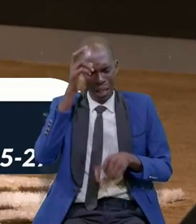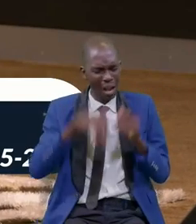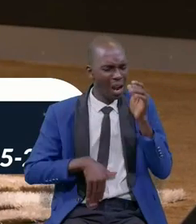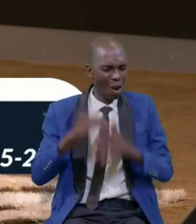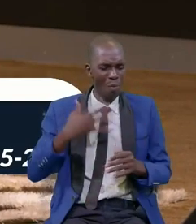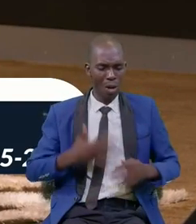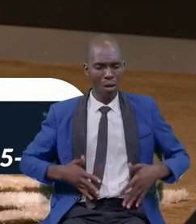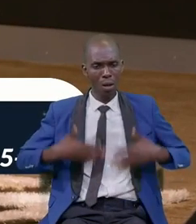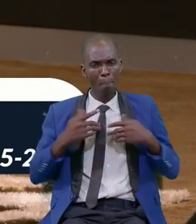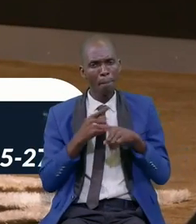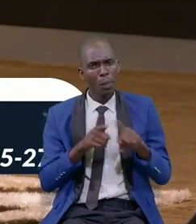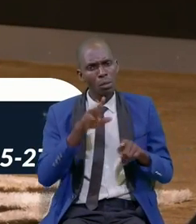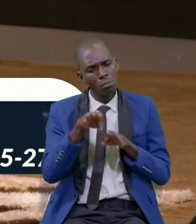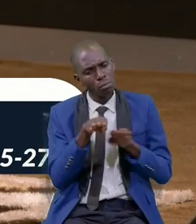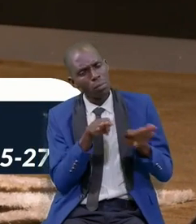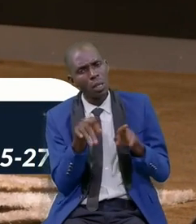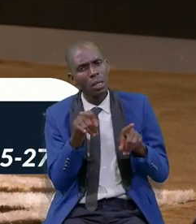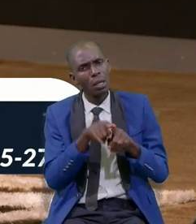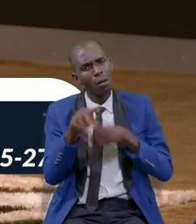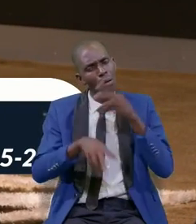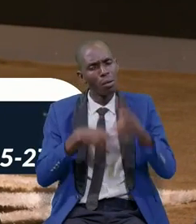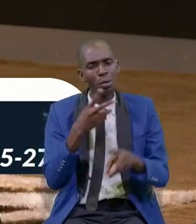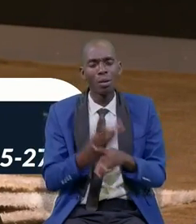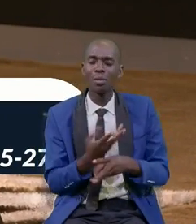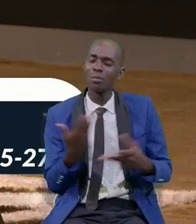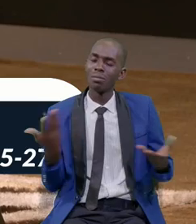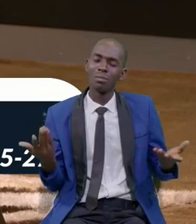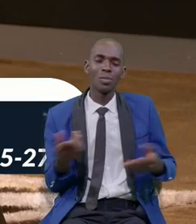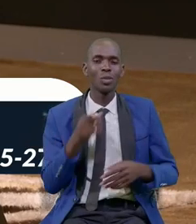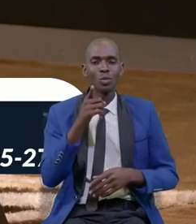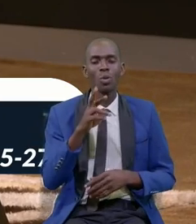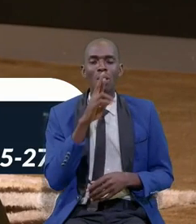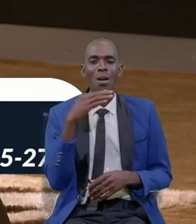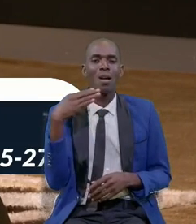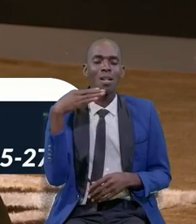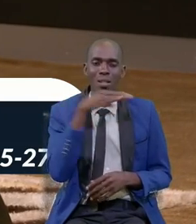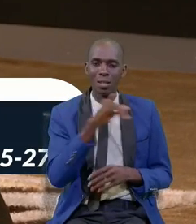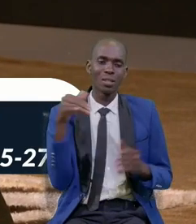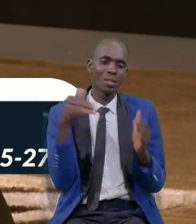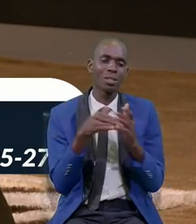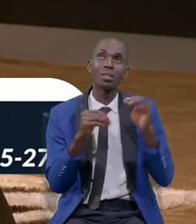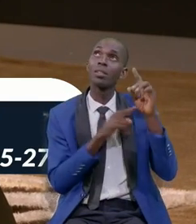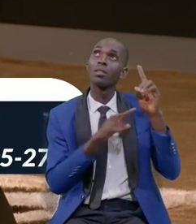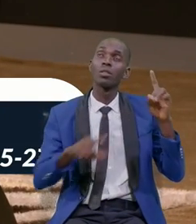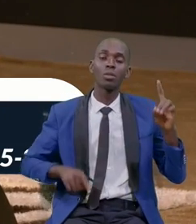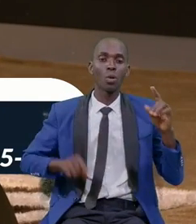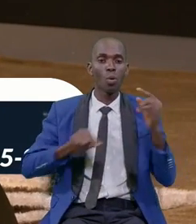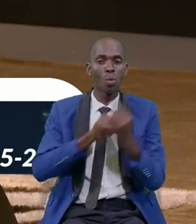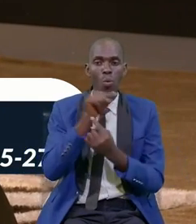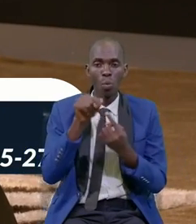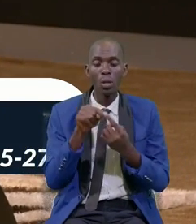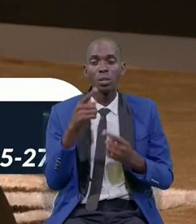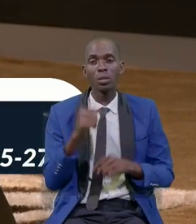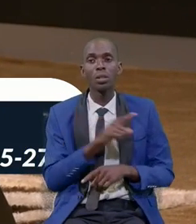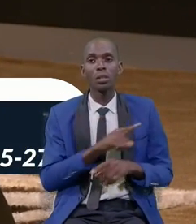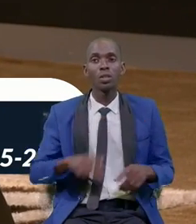dans tes pensées, dans tes actions, tu démontres les œuvres de la chair. Ça, c'est mentir sur le compte du Seigneur.